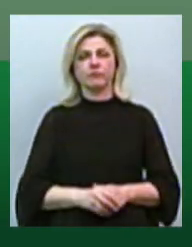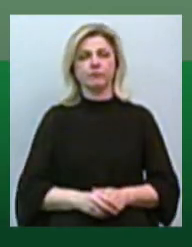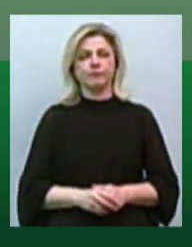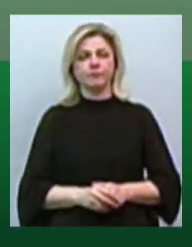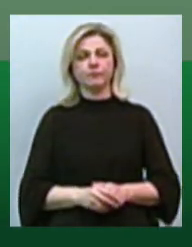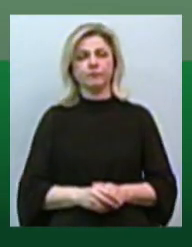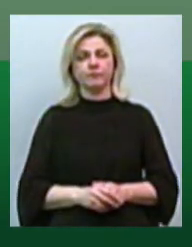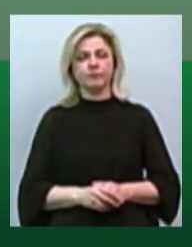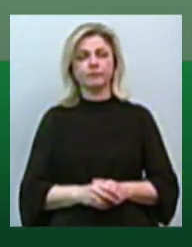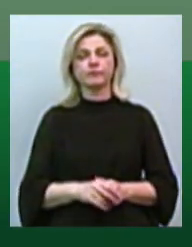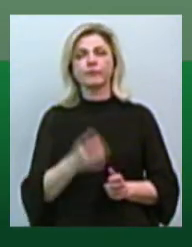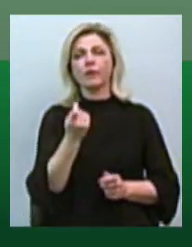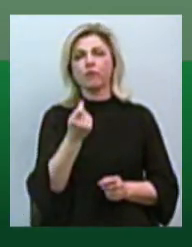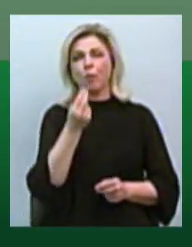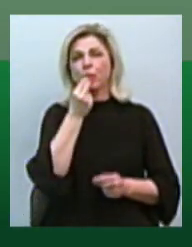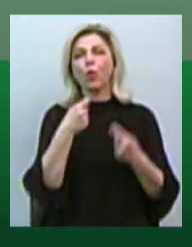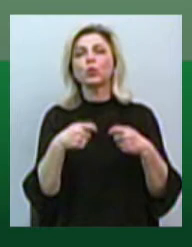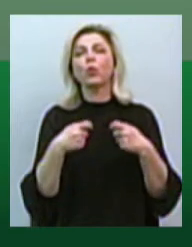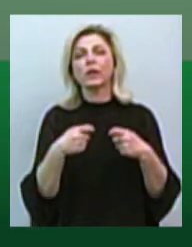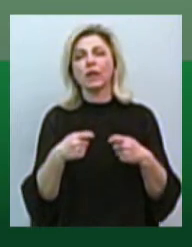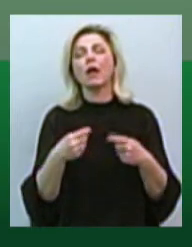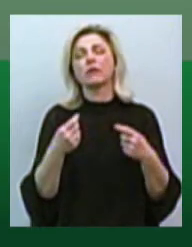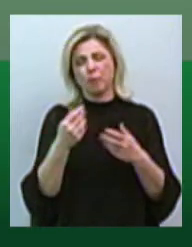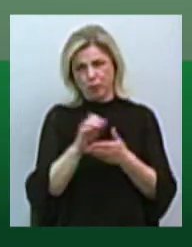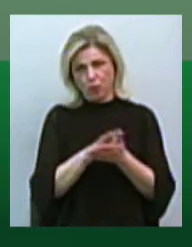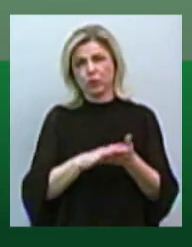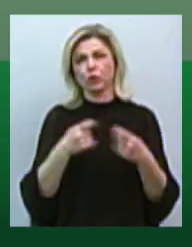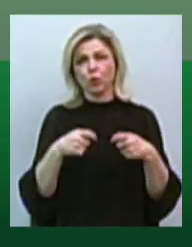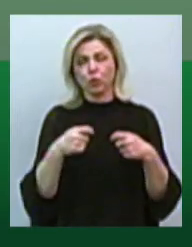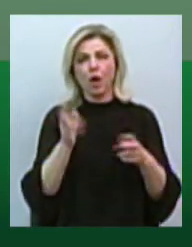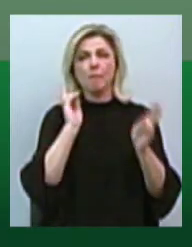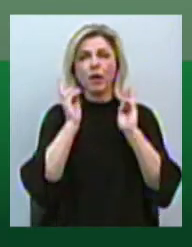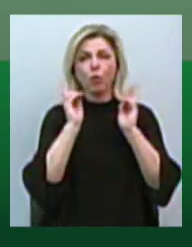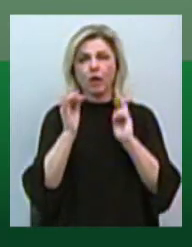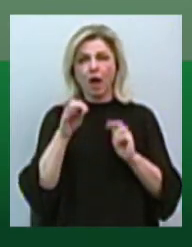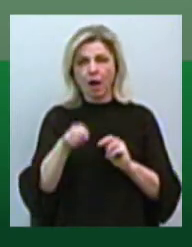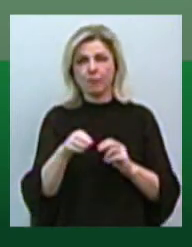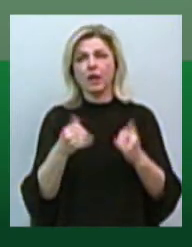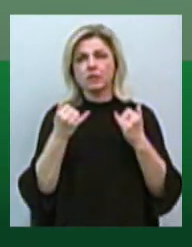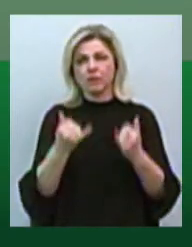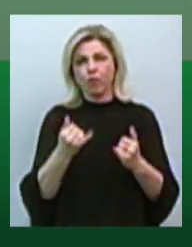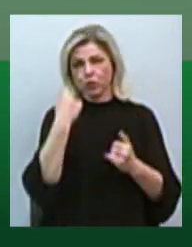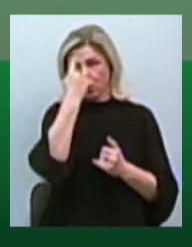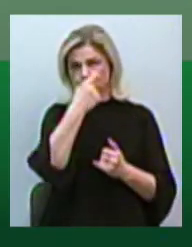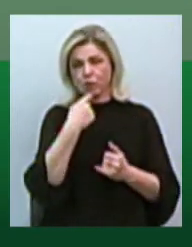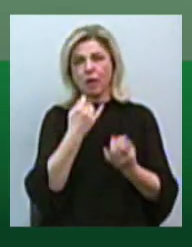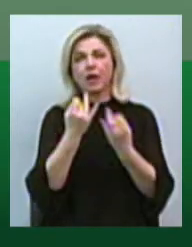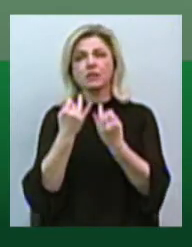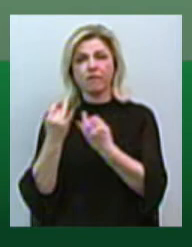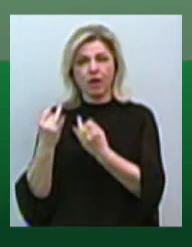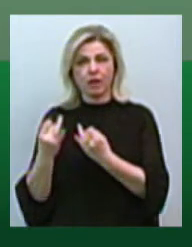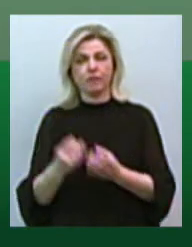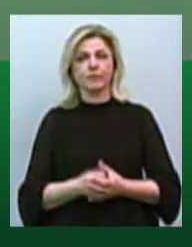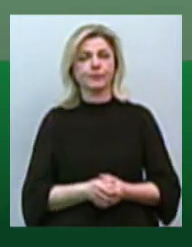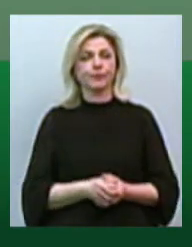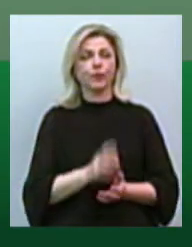Трохи продуктами приторговуючи, перукарям, сьогодні особисто розмовляв з деякими перукарнями,